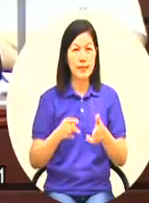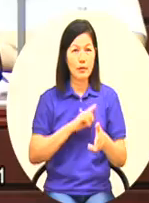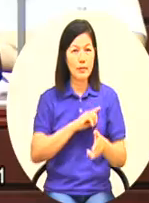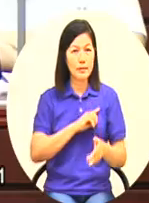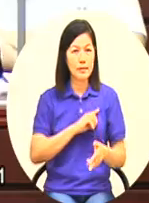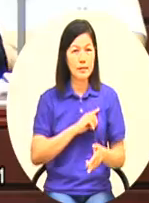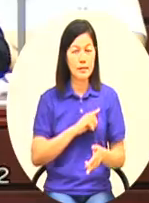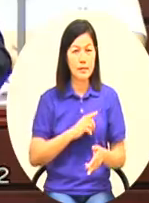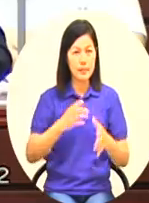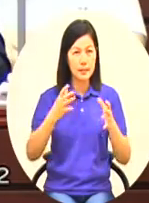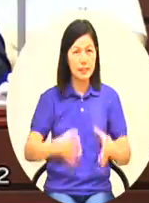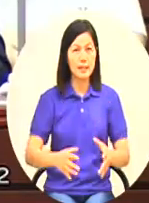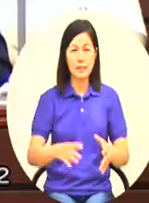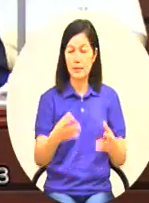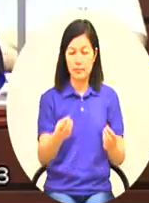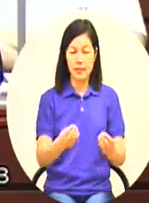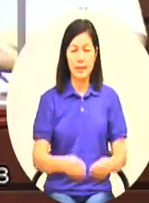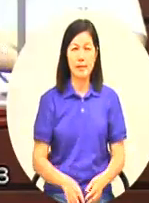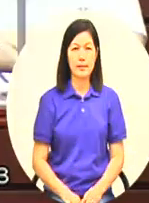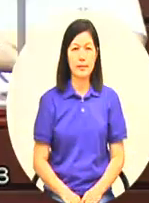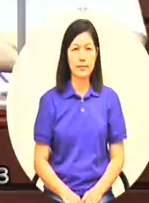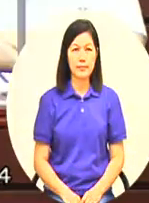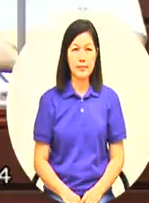再建制，我们把这个